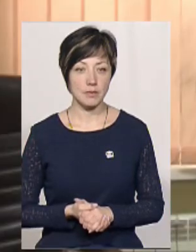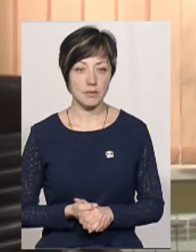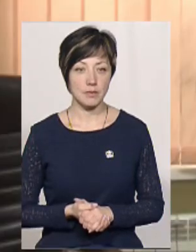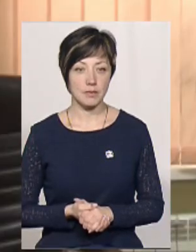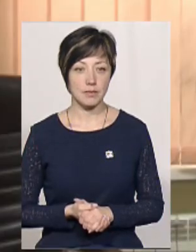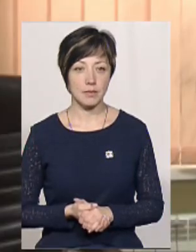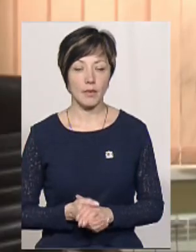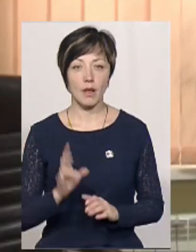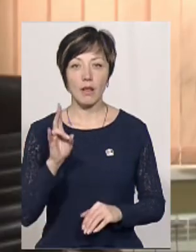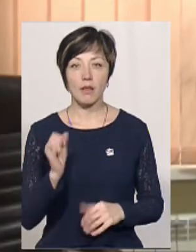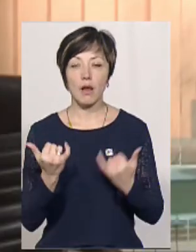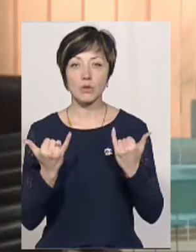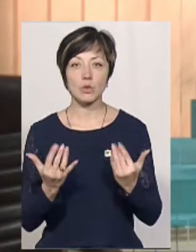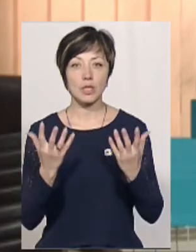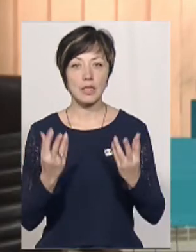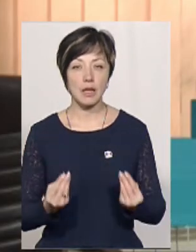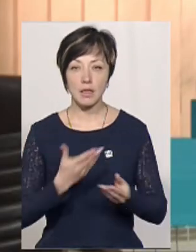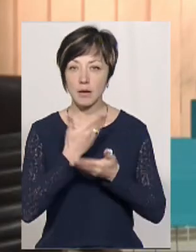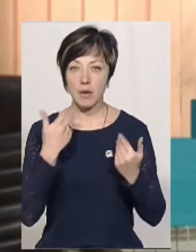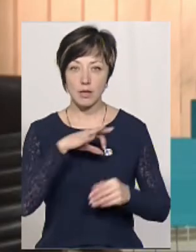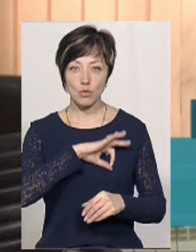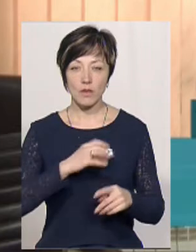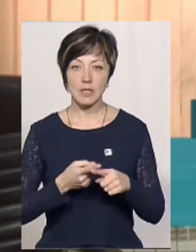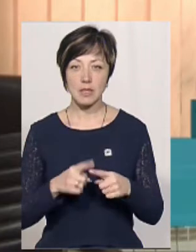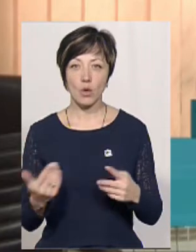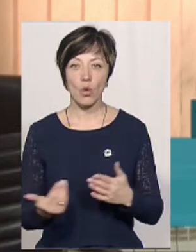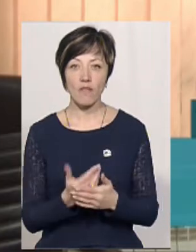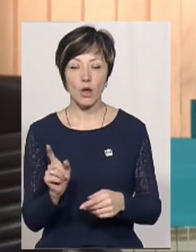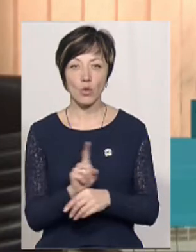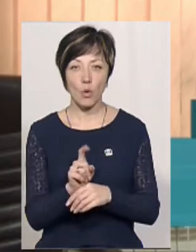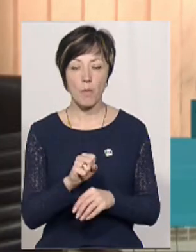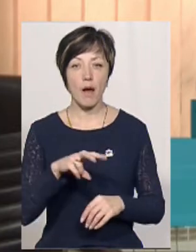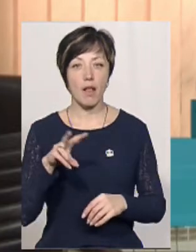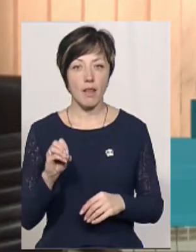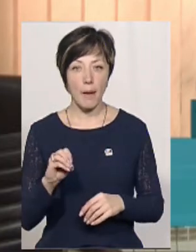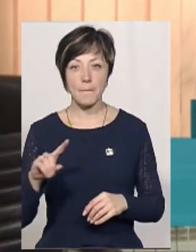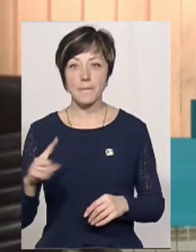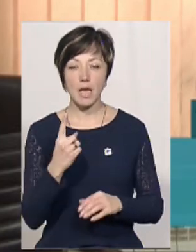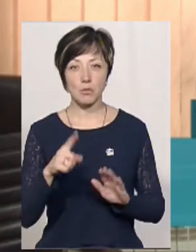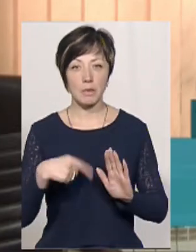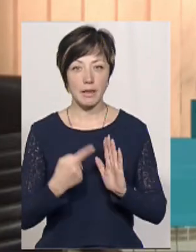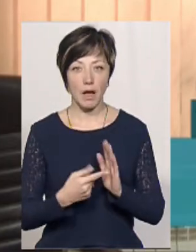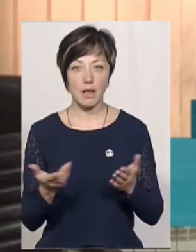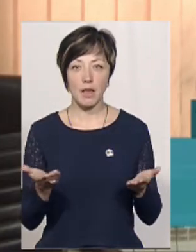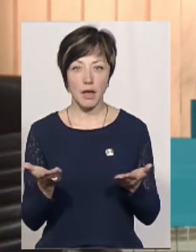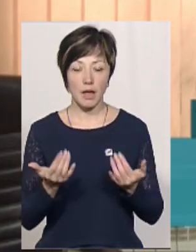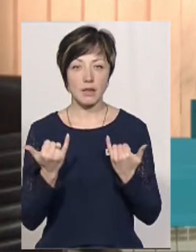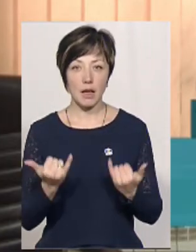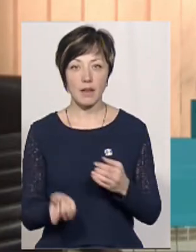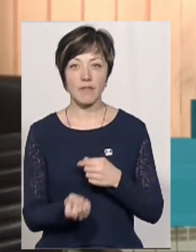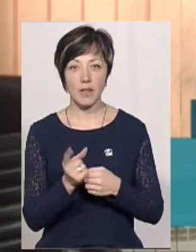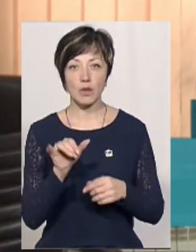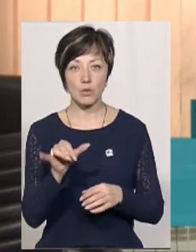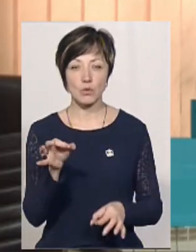На сьогоднішній день немає практично застосування цих нових норм, але перше питання, яке наразі виникло в